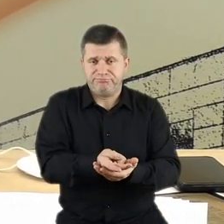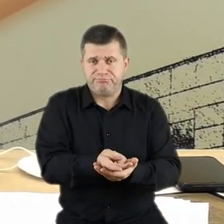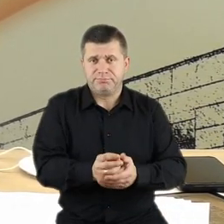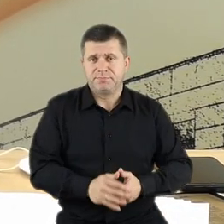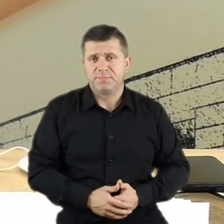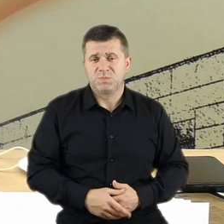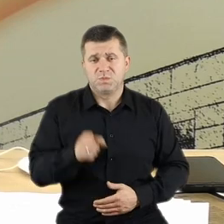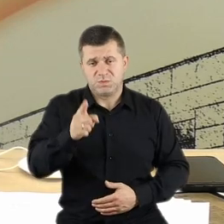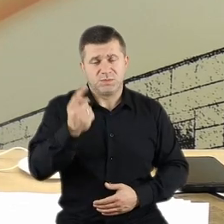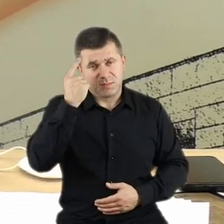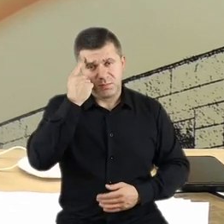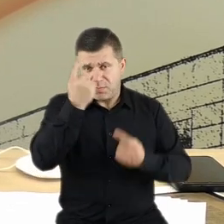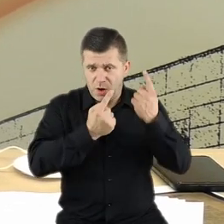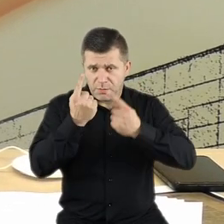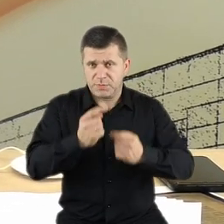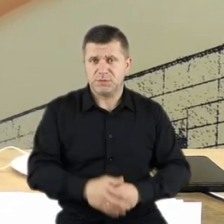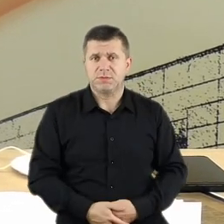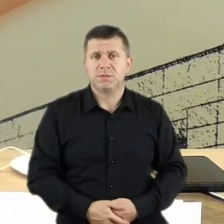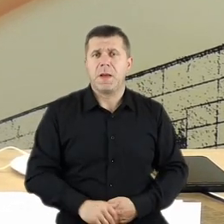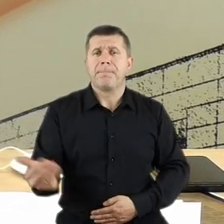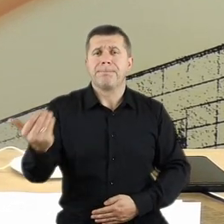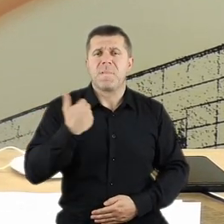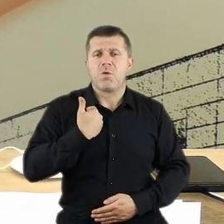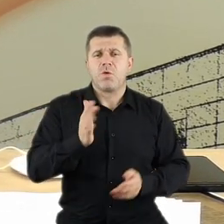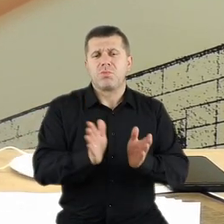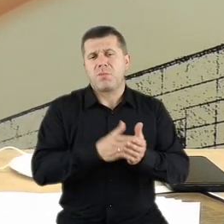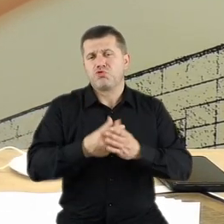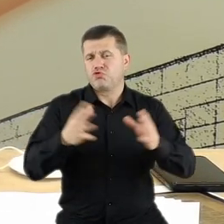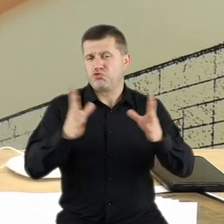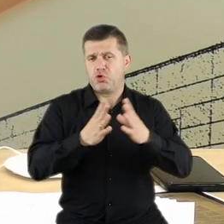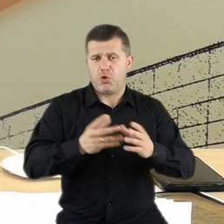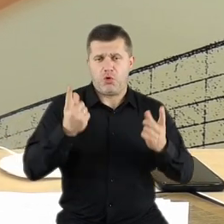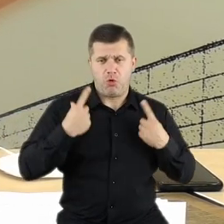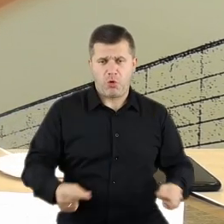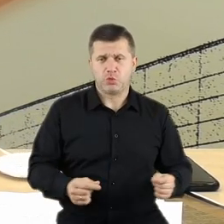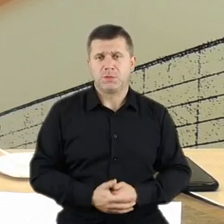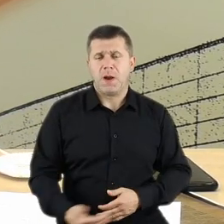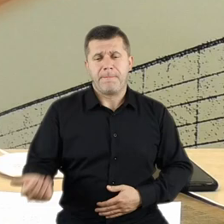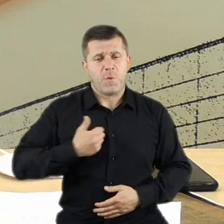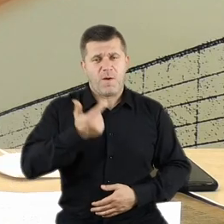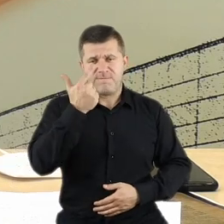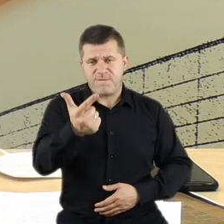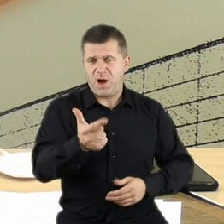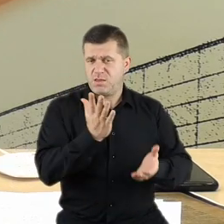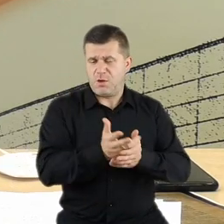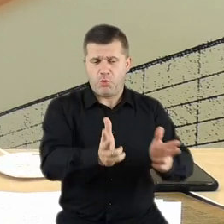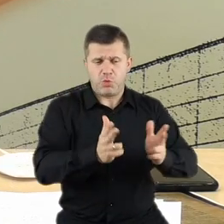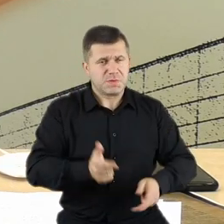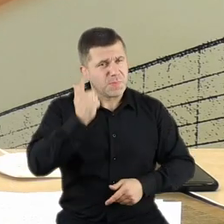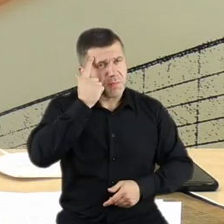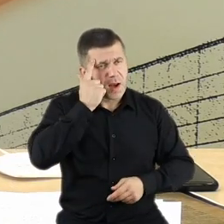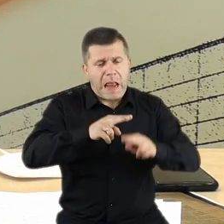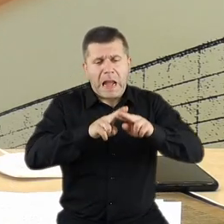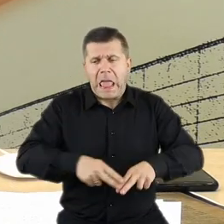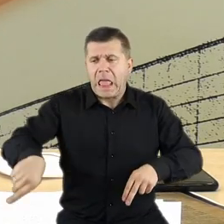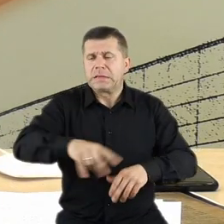sobie pomyślcie jak było z 10 osób a były tylko dwa łóżka z tego co pamiętam No to Ta reszta gdzieś tam